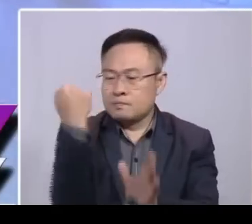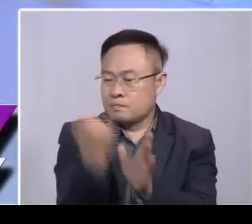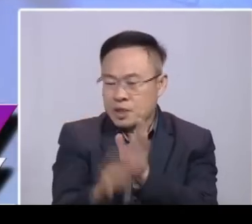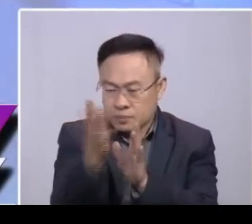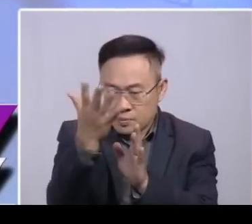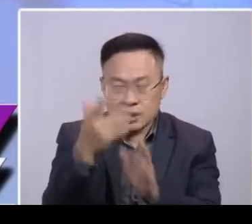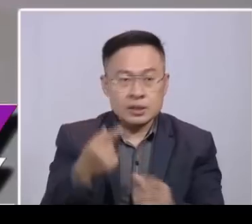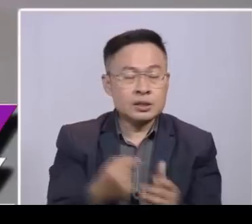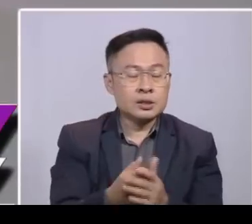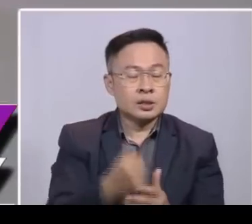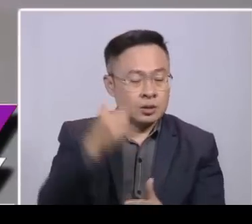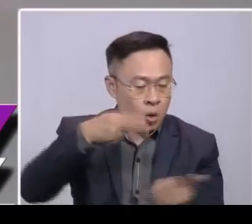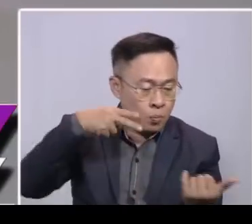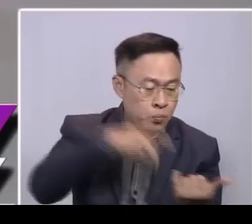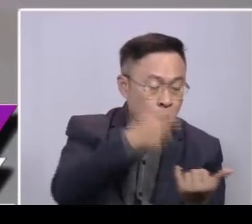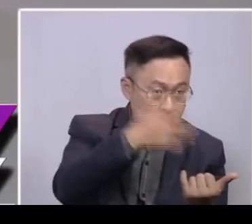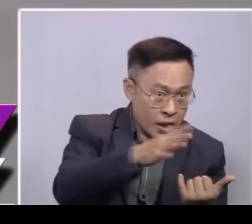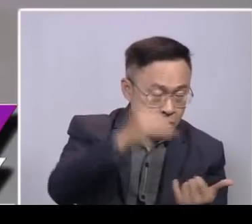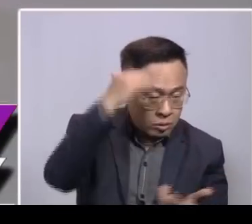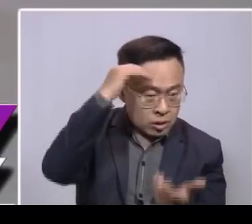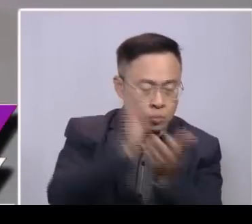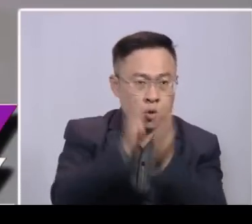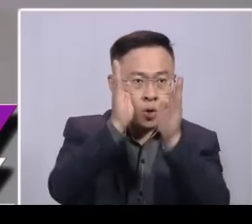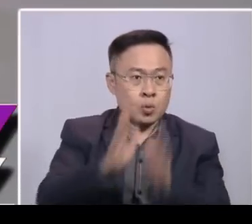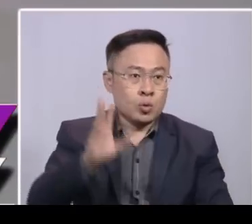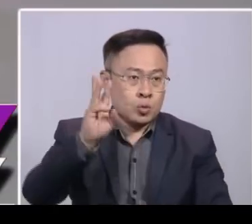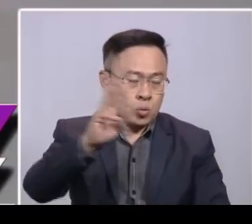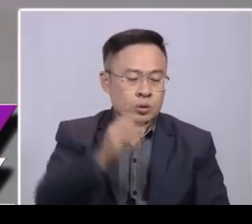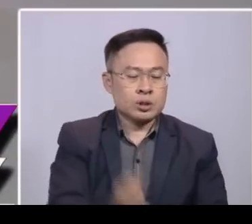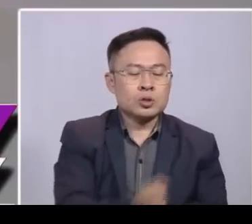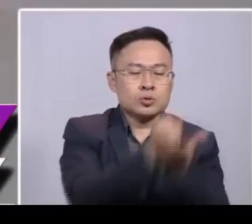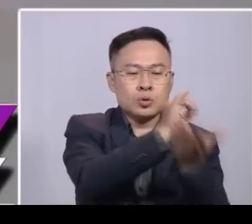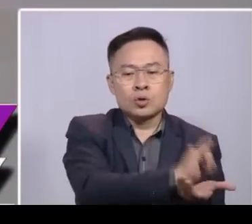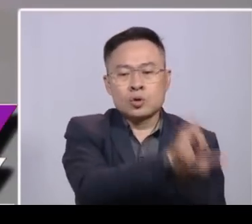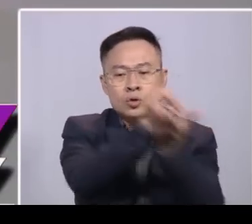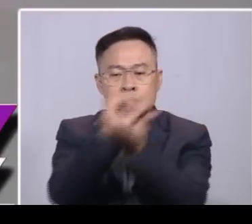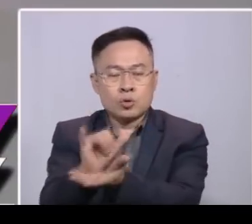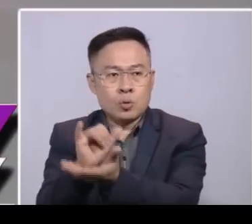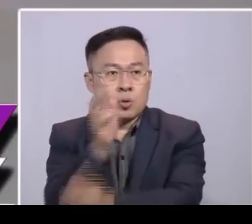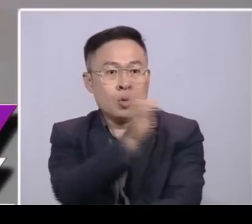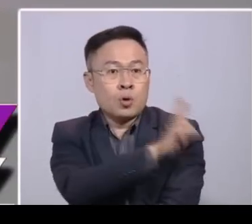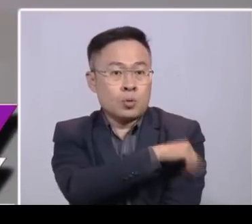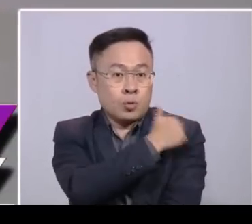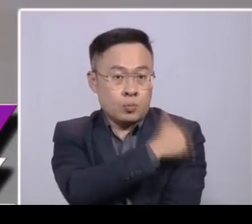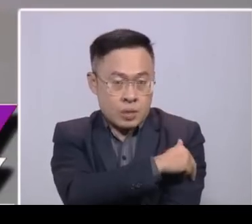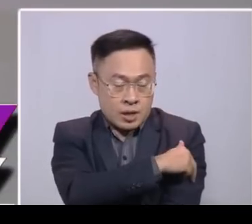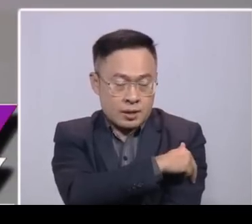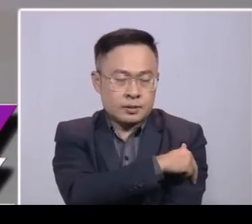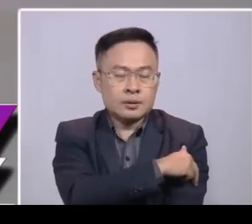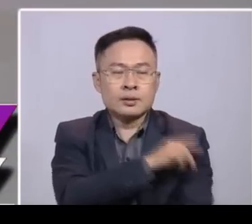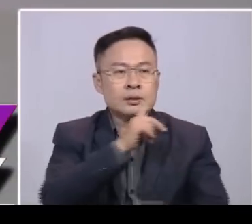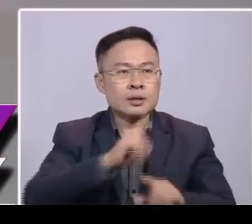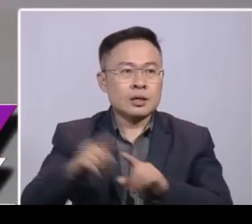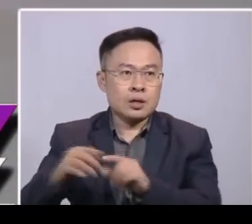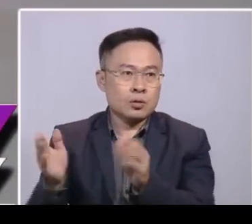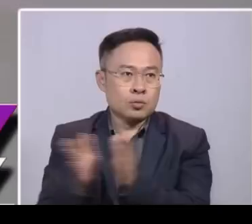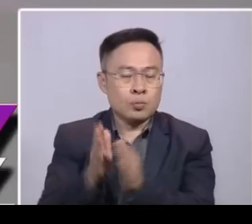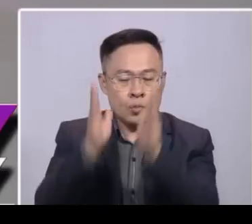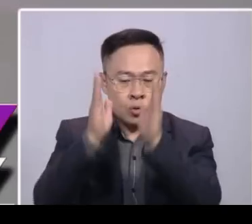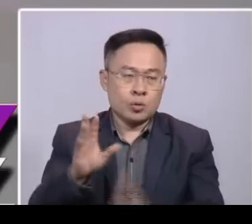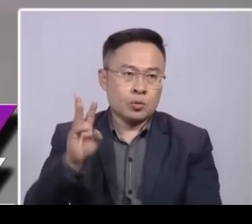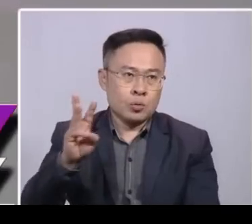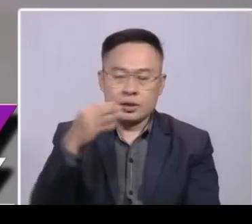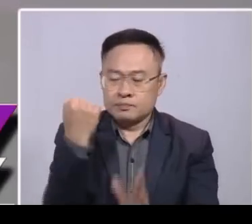ำส่งโรงพยาบาลค่ะส่วนที่เหลือทั้ง21นายถูกดำเนินคดีอาญาทั้งหมดนะคะแต่จะเป็นคดีอะไรบ้างนั้น